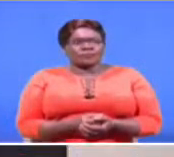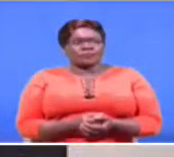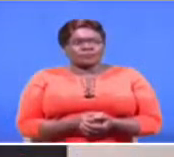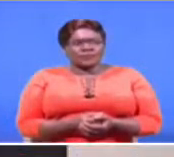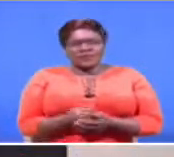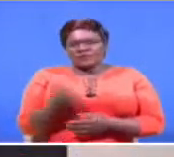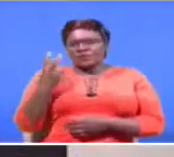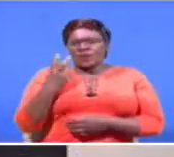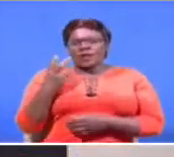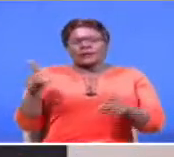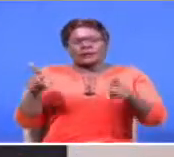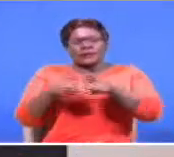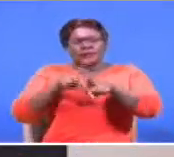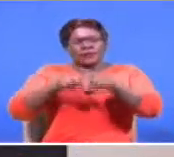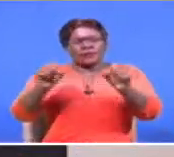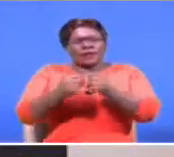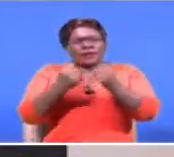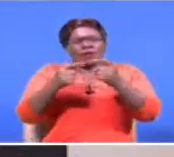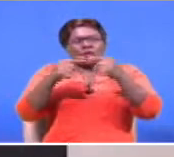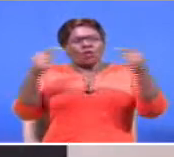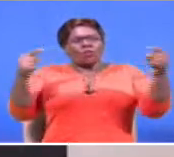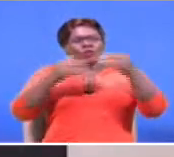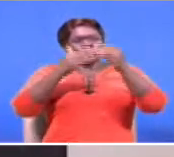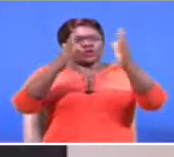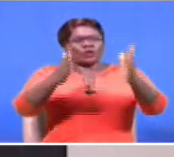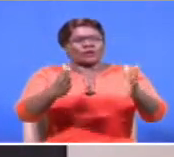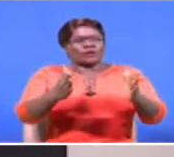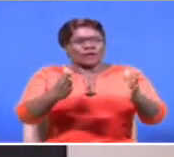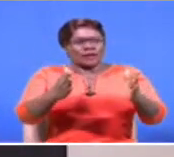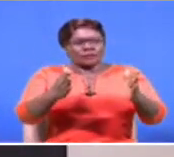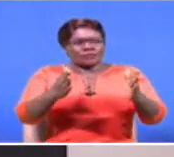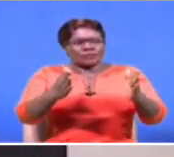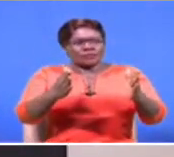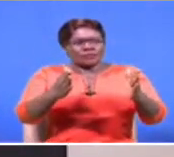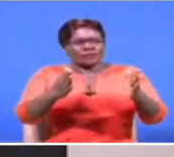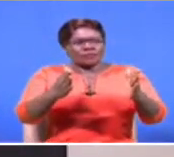Tazamaji, wakati haya kijiri, kiongozi wa upinzani ama kiongozi wa upande wa wengi